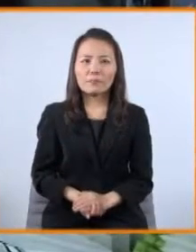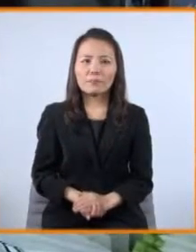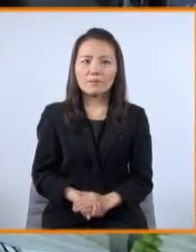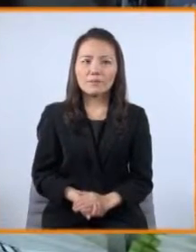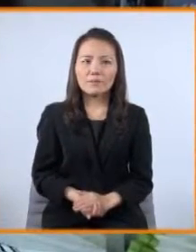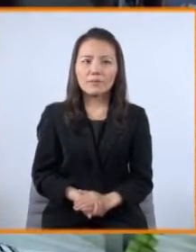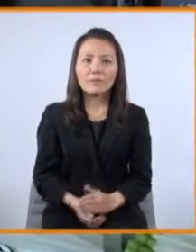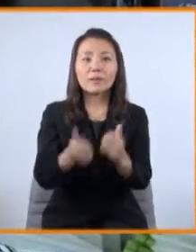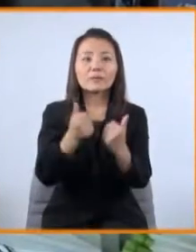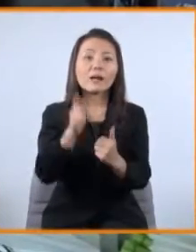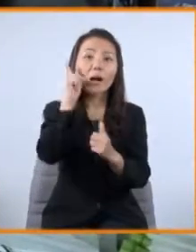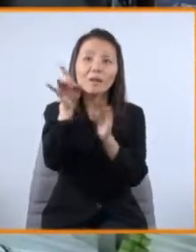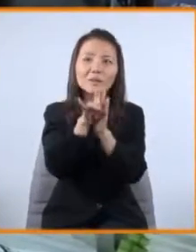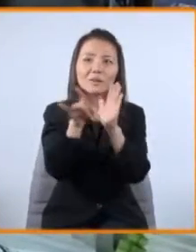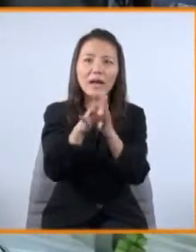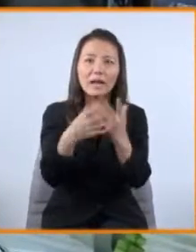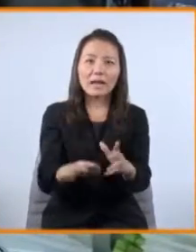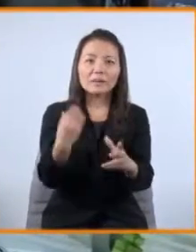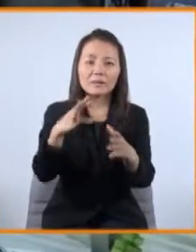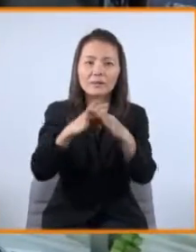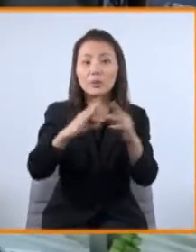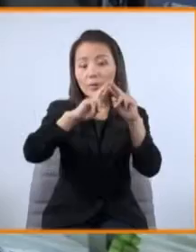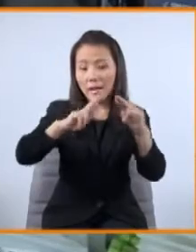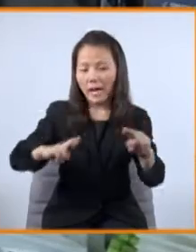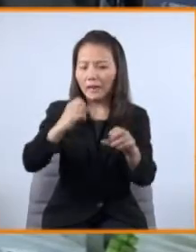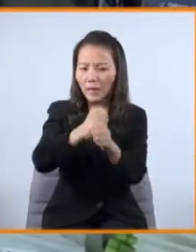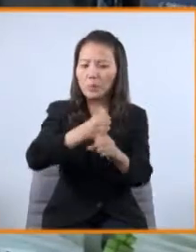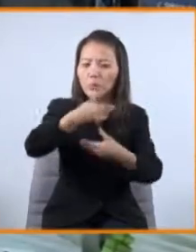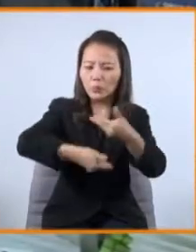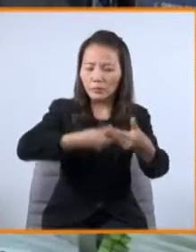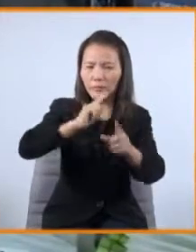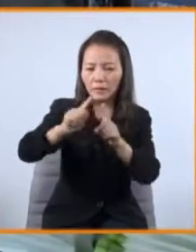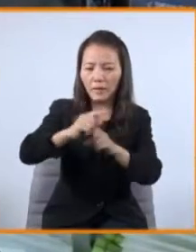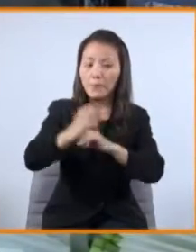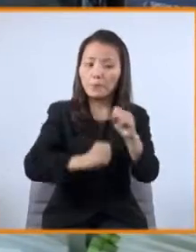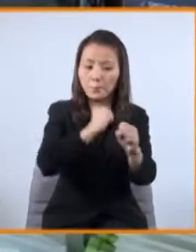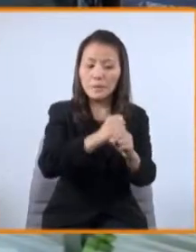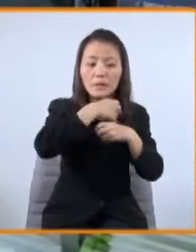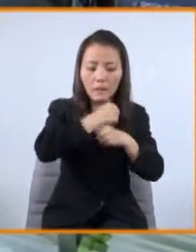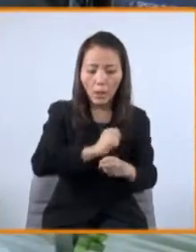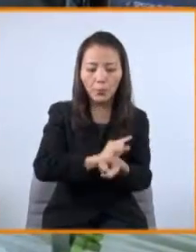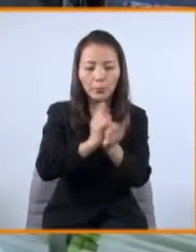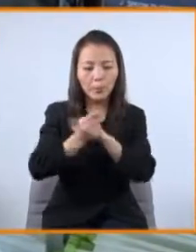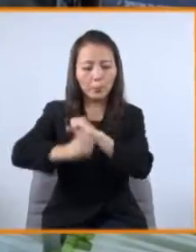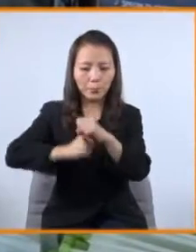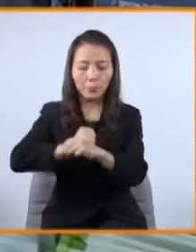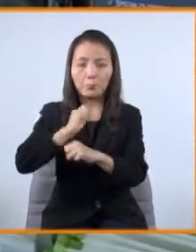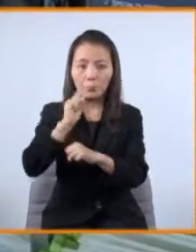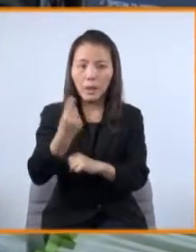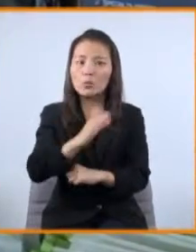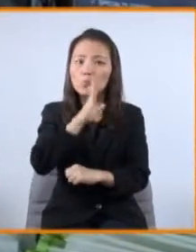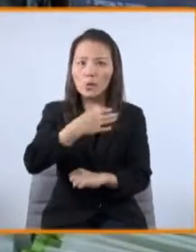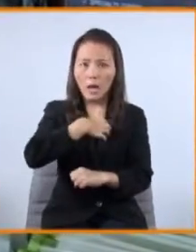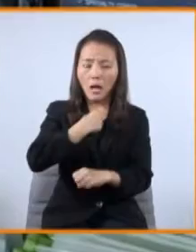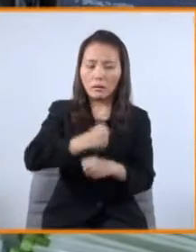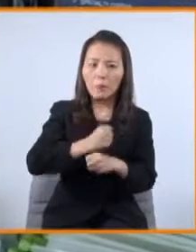ดำเนินมาถึงตอนสุดท้ายแล้วนะคะสำหรับจากร้านสู่ร้านเทรนด์ธุรกิจส่งท้ายปีเก่าต้อนรับปีใหม่คุณผู้ชมคะแน่นอนนะคะว่าถ้าเกิดเราทำธุรกิจ